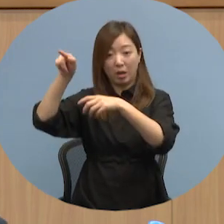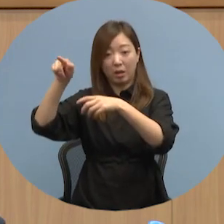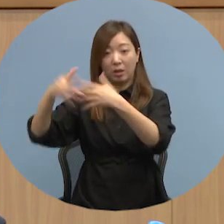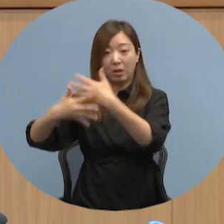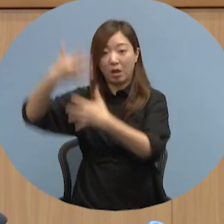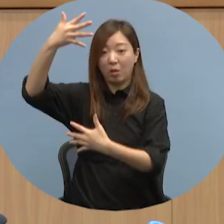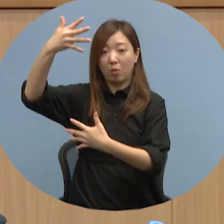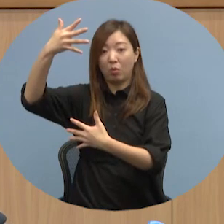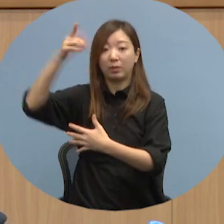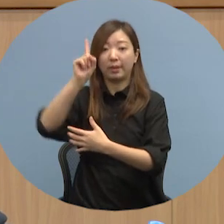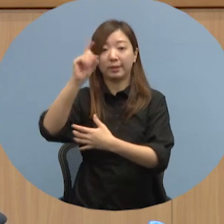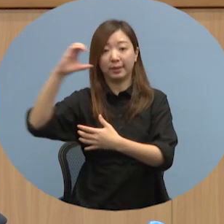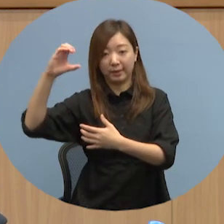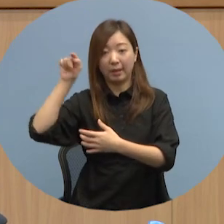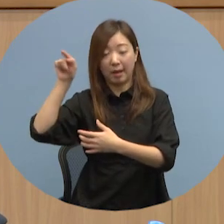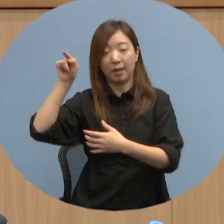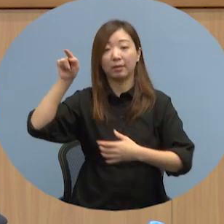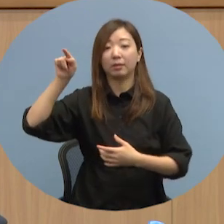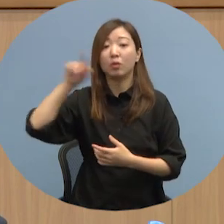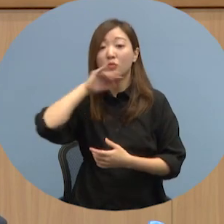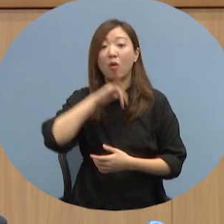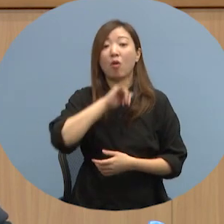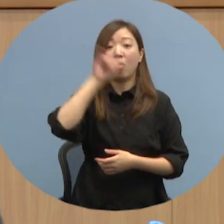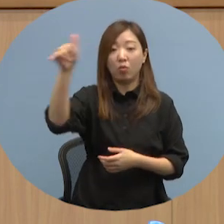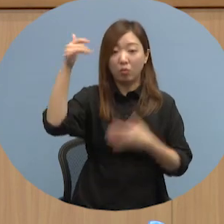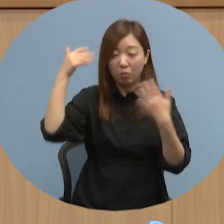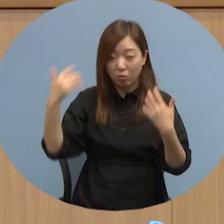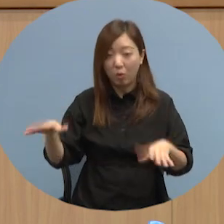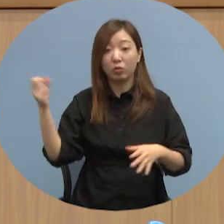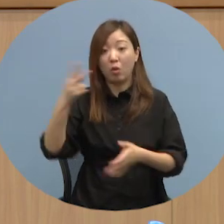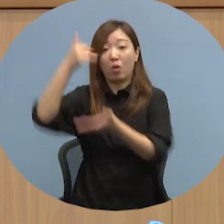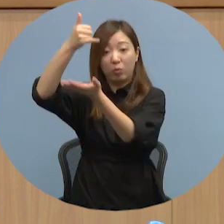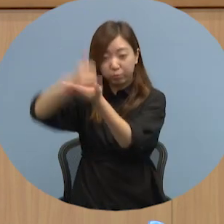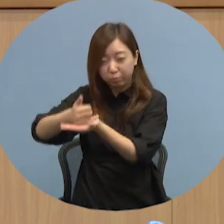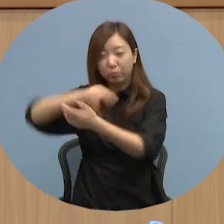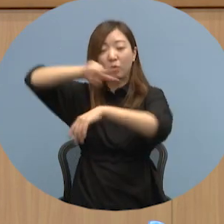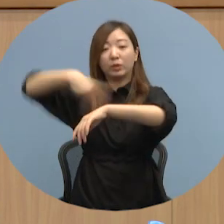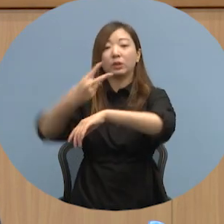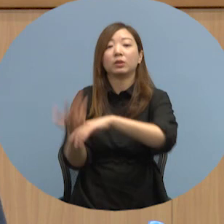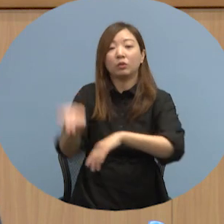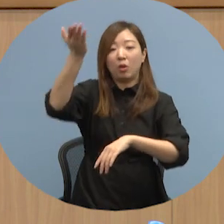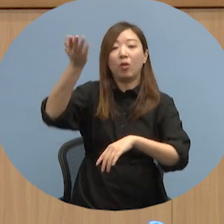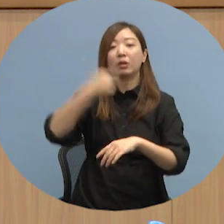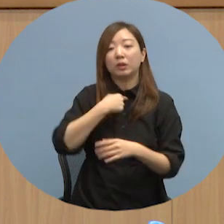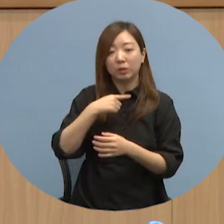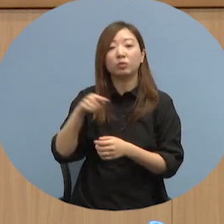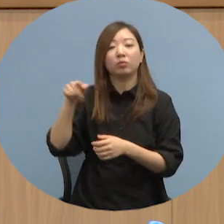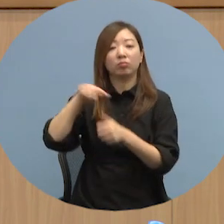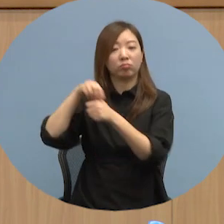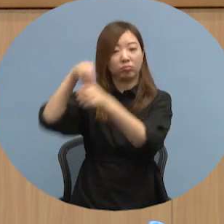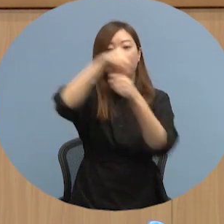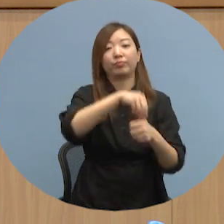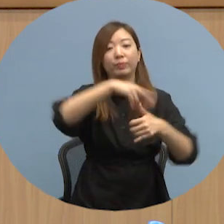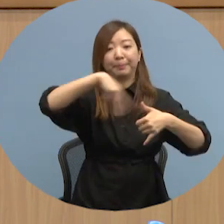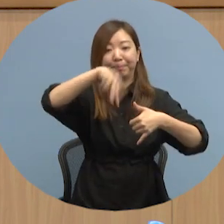樓1C單位嗰度咧，就去過逗留過2個鐘或以上嘅咧，就需要接受檢測嘅。